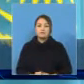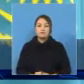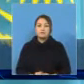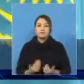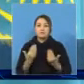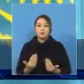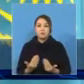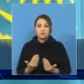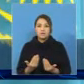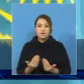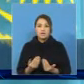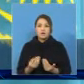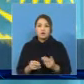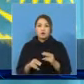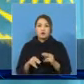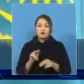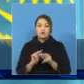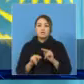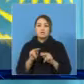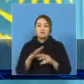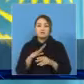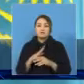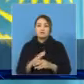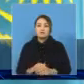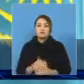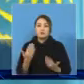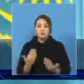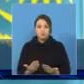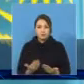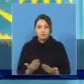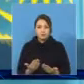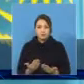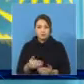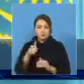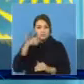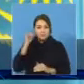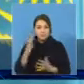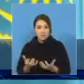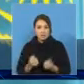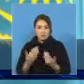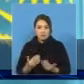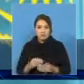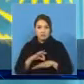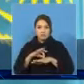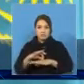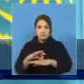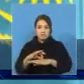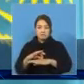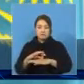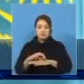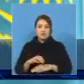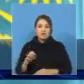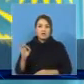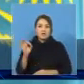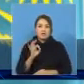Бұл енді құрал жабдықтары. Құрал жабдықтары міне осы кеше алды. Бүгін енді жолда келе жатыр. Қазан